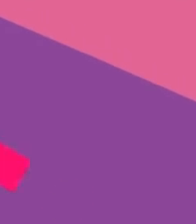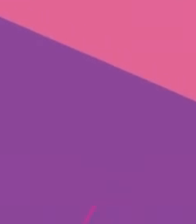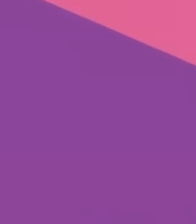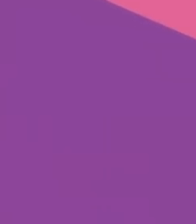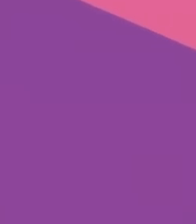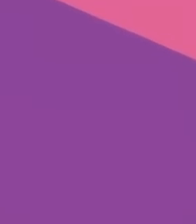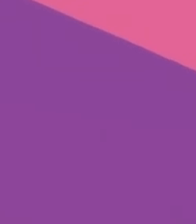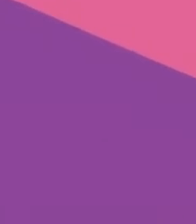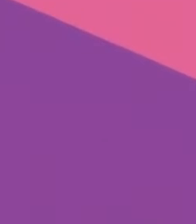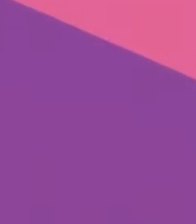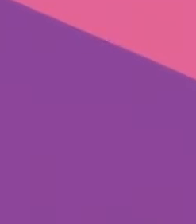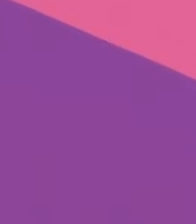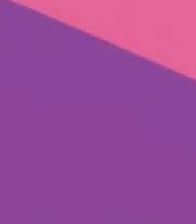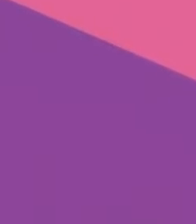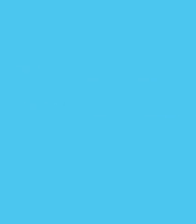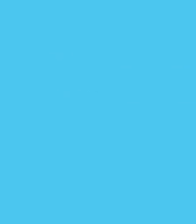Hai